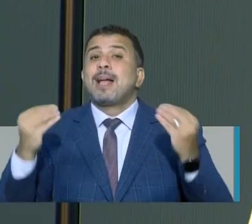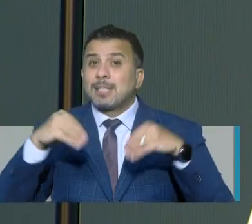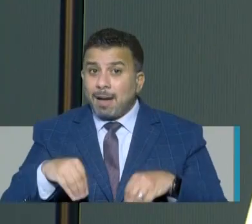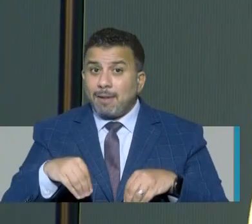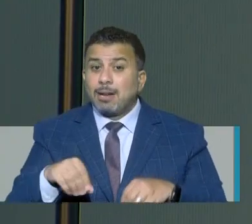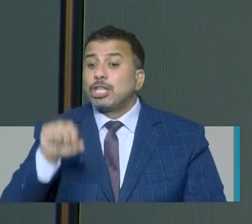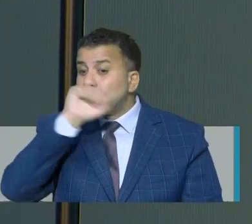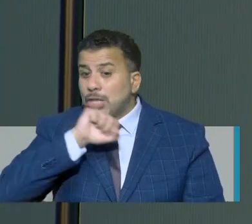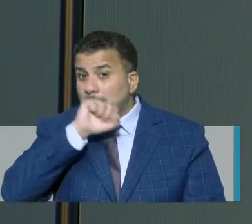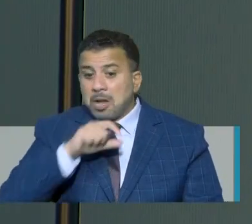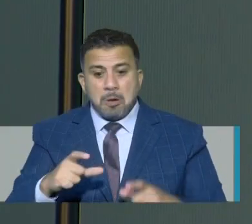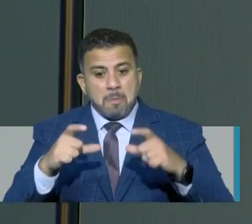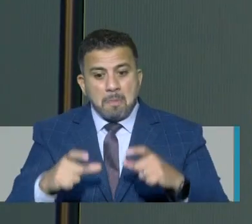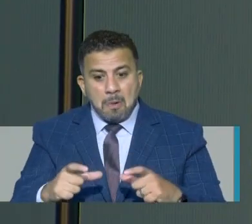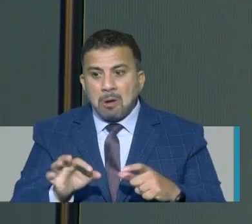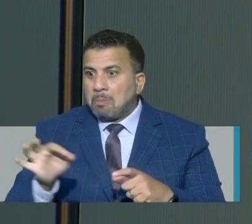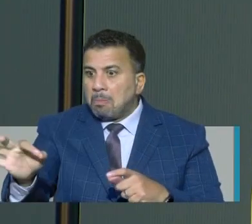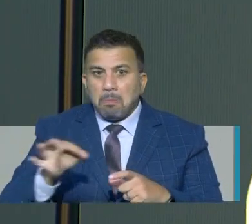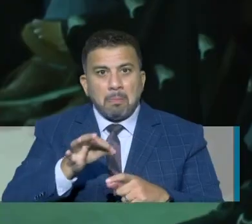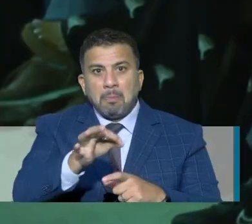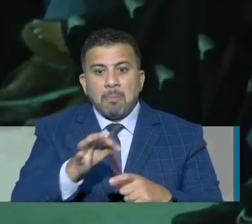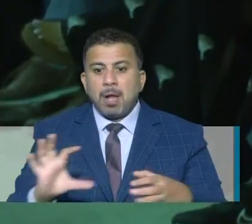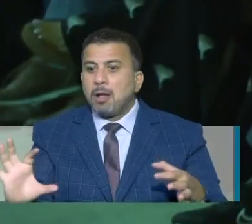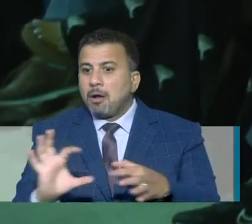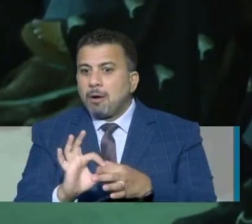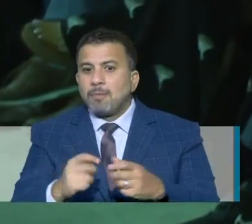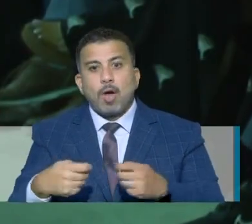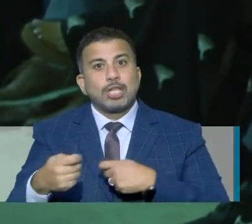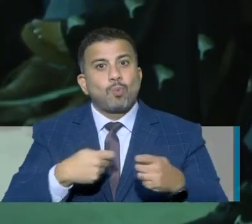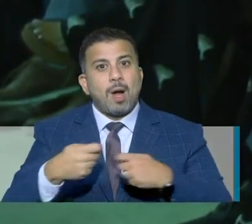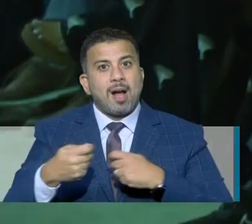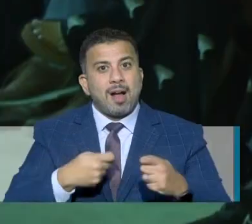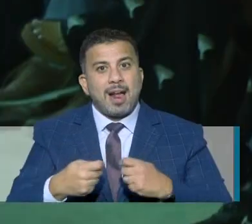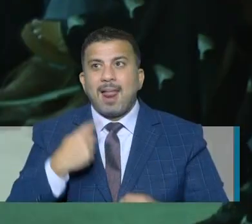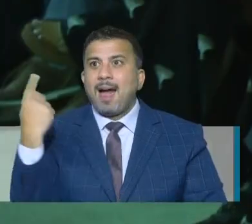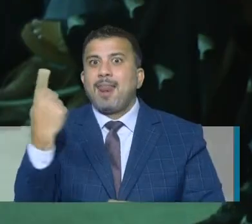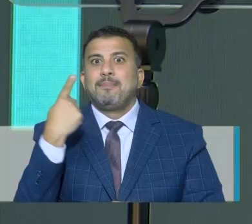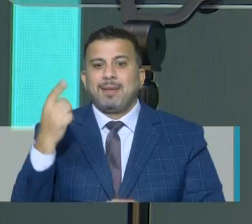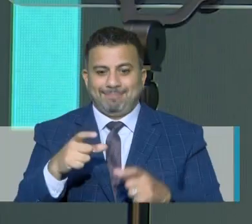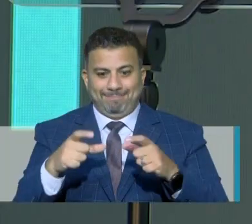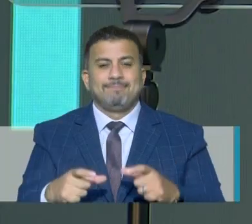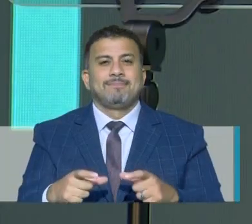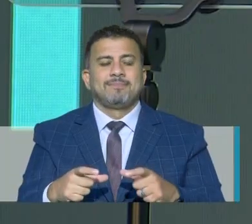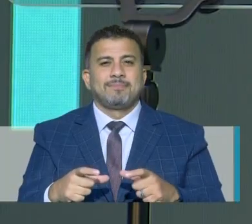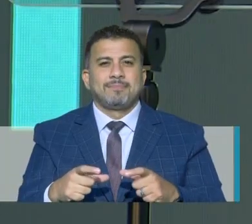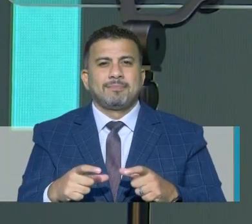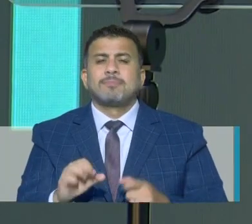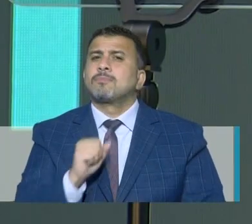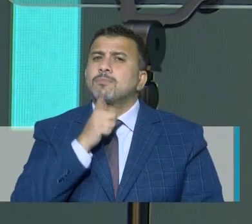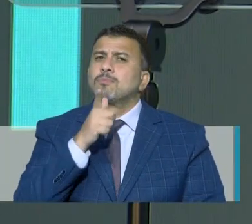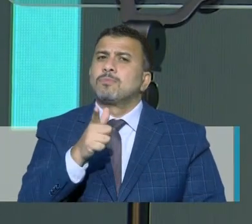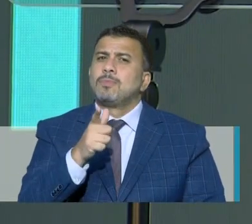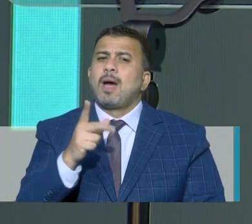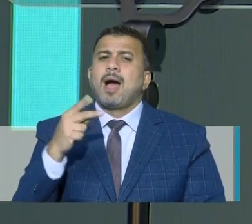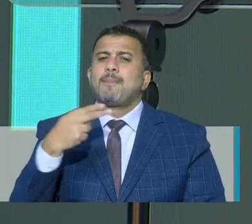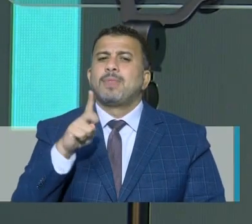تمتع الشارقه بموقع استراتيجي فريد يربطها بالاسواق العالميه كما القى معالي عبد